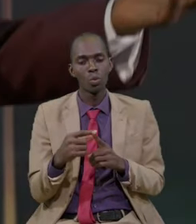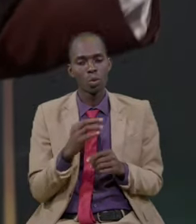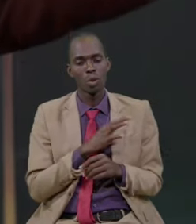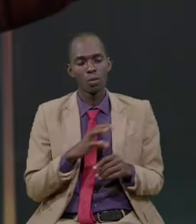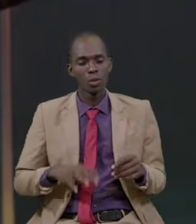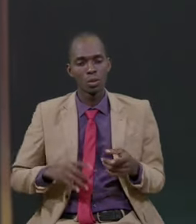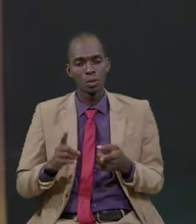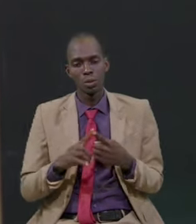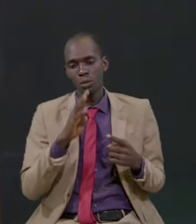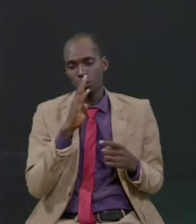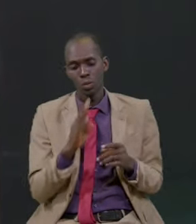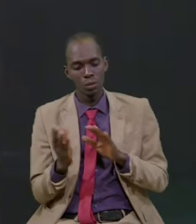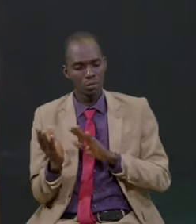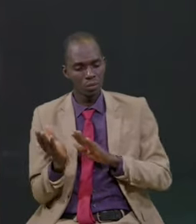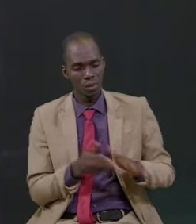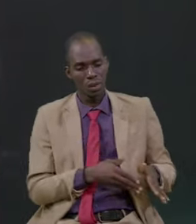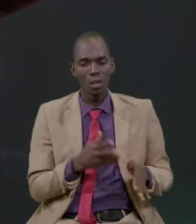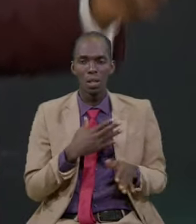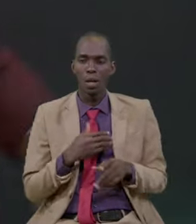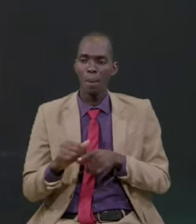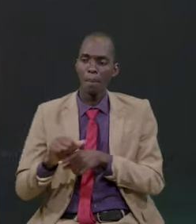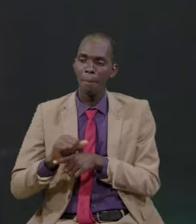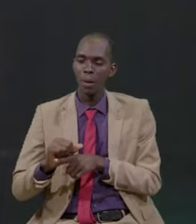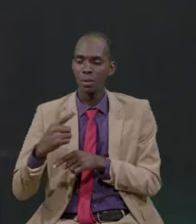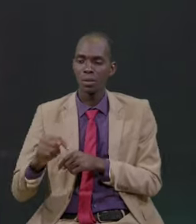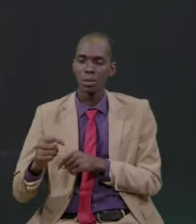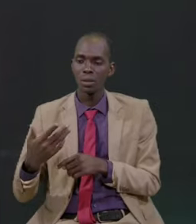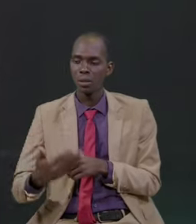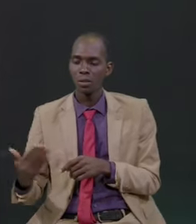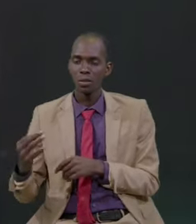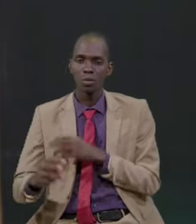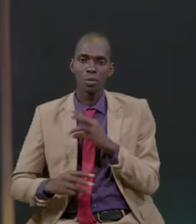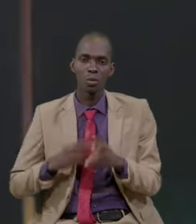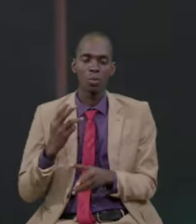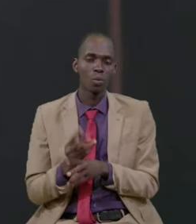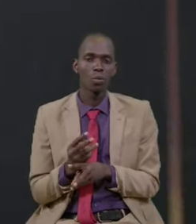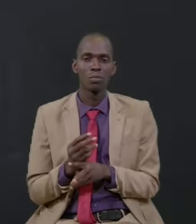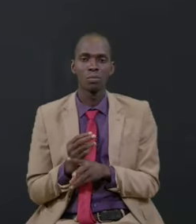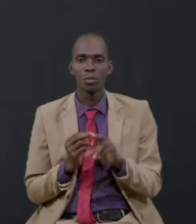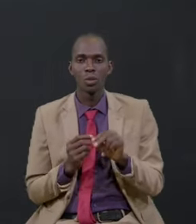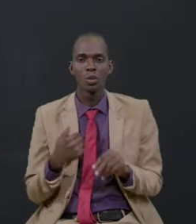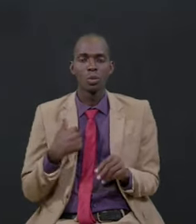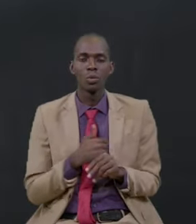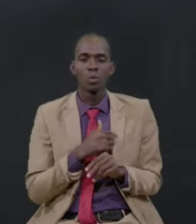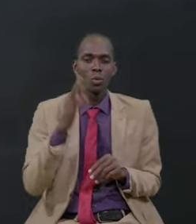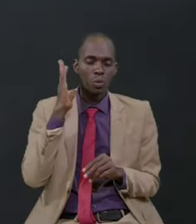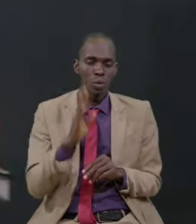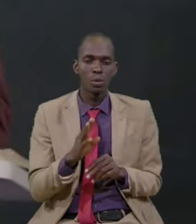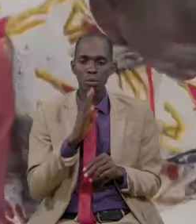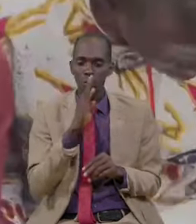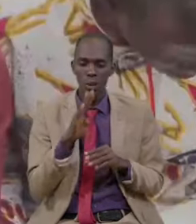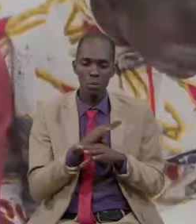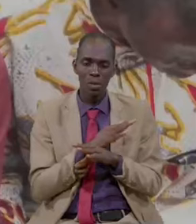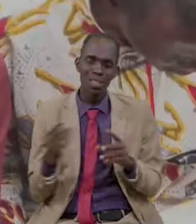que la parole de Dieu et la pratique du monde soit élevée. Nous allons faire valoir jusqu'à ce